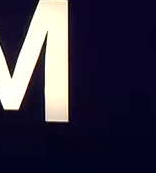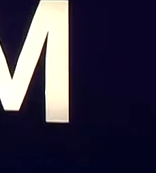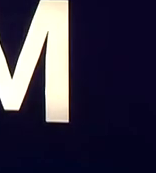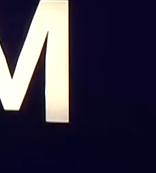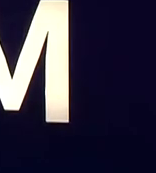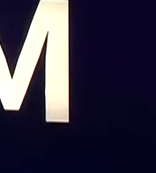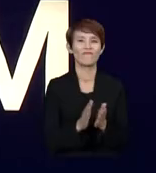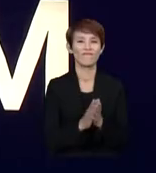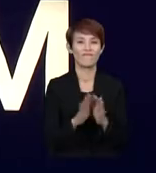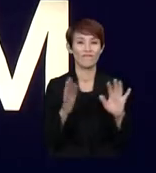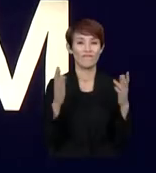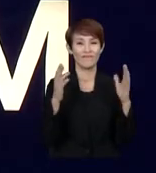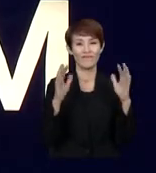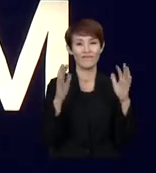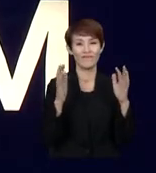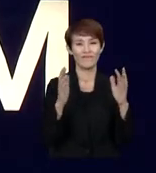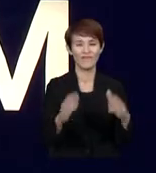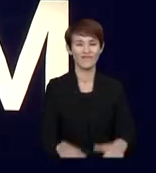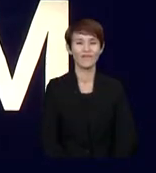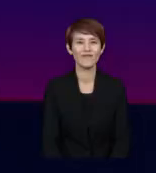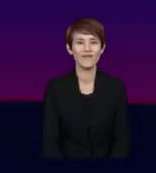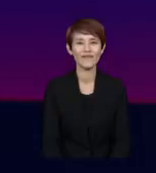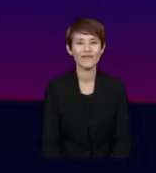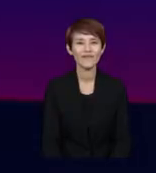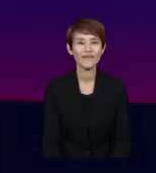네, 다시 한번 큰 박수 부탁드립니다.